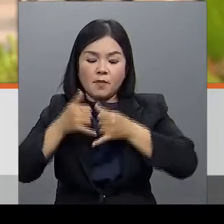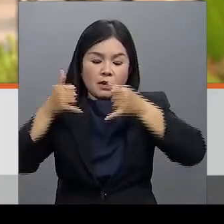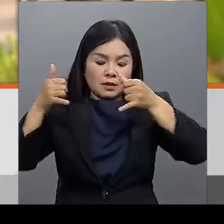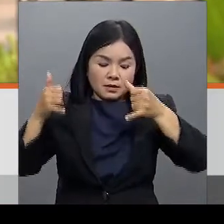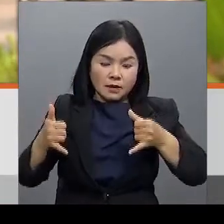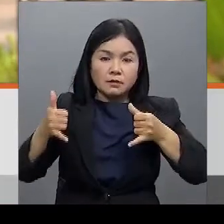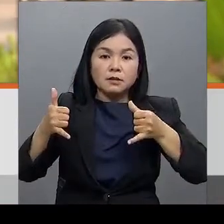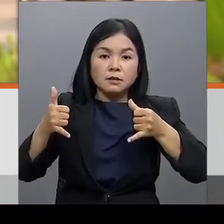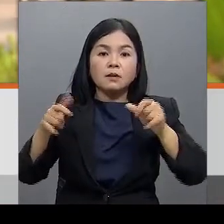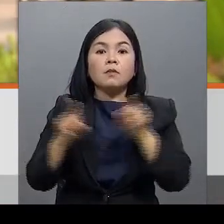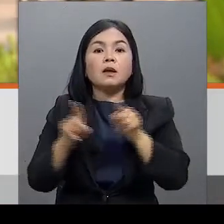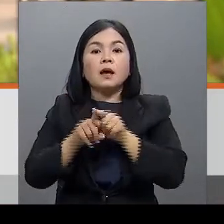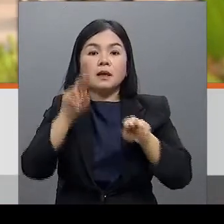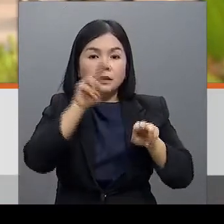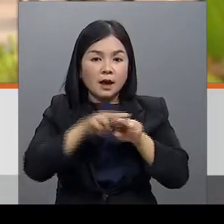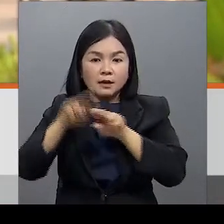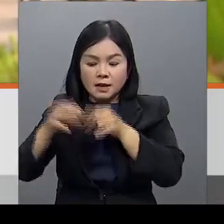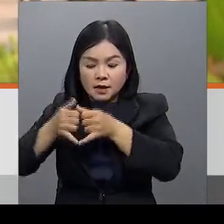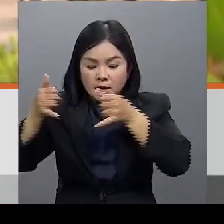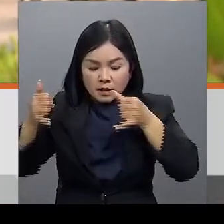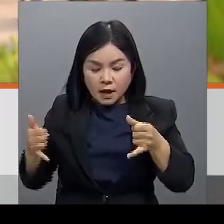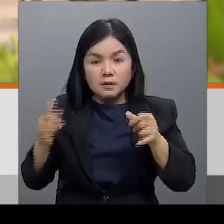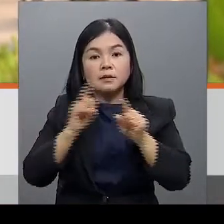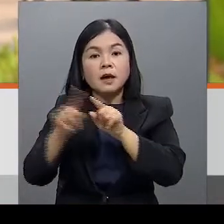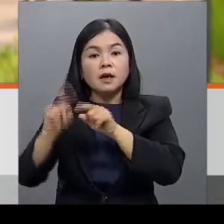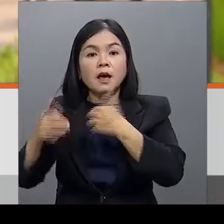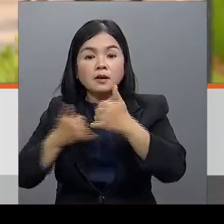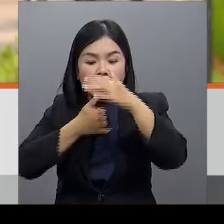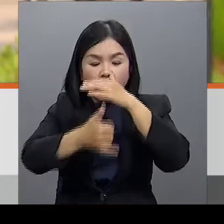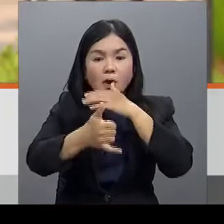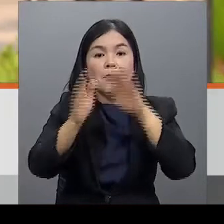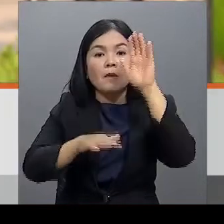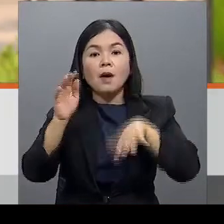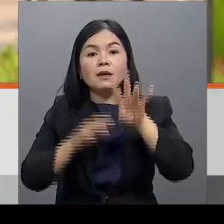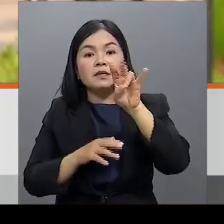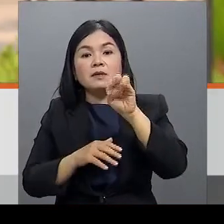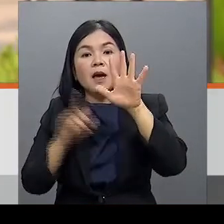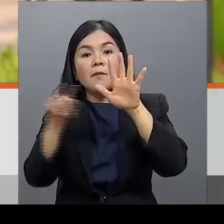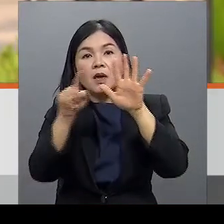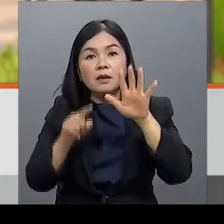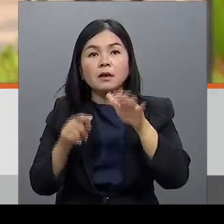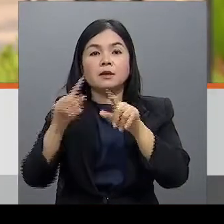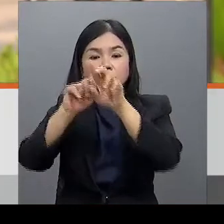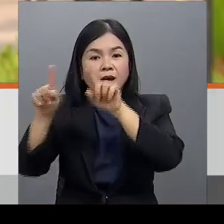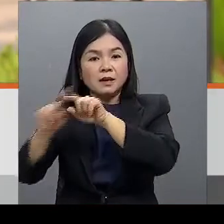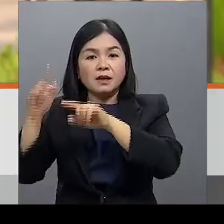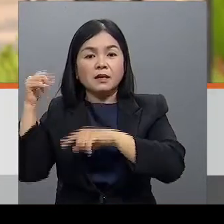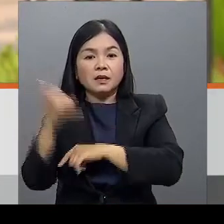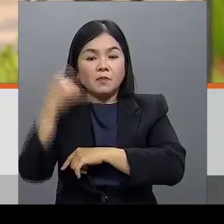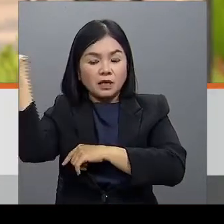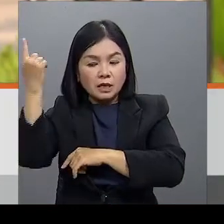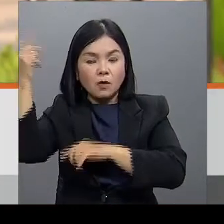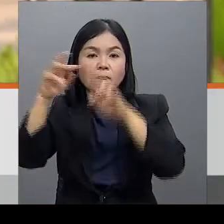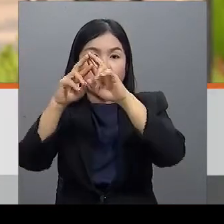โต๊ะการจำกัดลูกค้าให้ไม่เกิน 75% ของเที่ยวเท่าที่รองรับได้รวมทั้งเรื่องของการเล่นดน